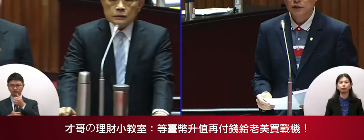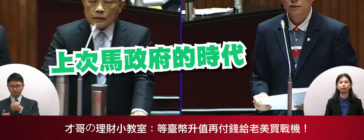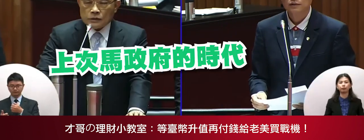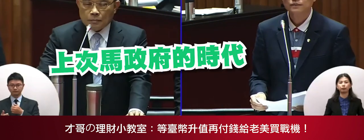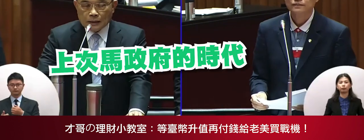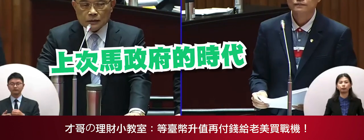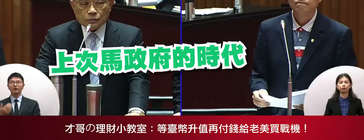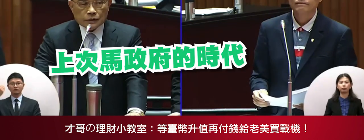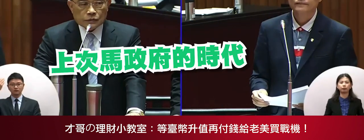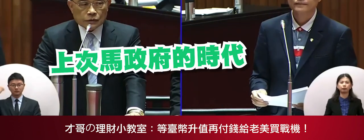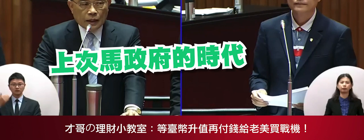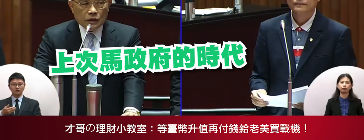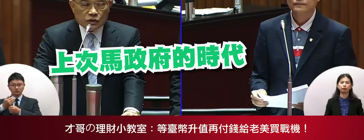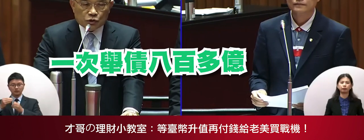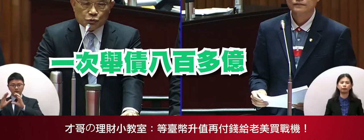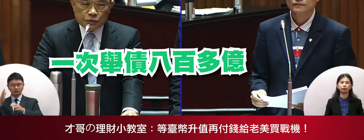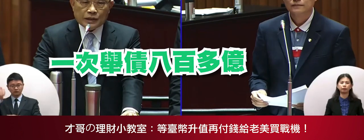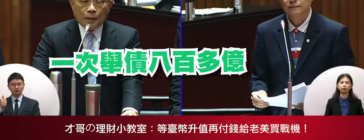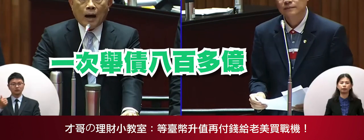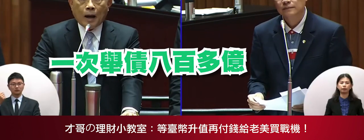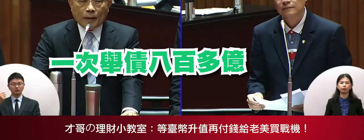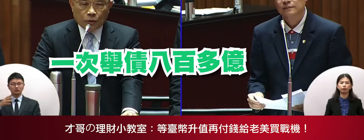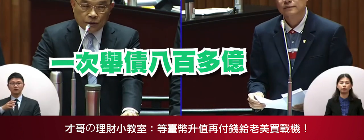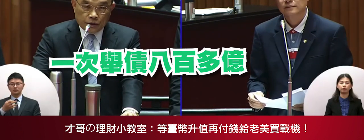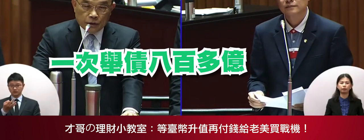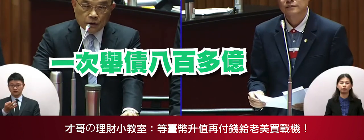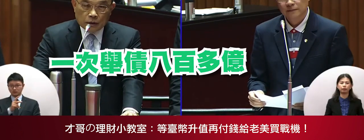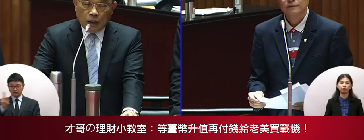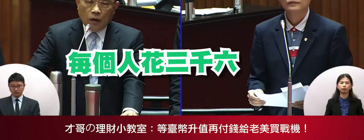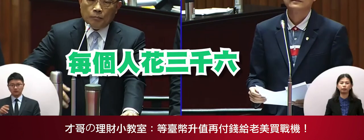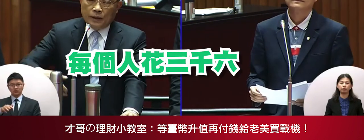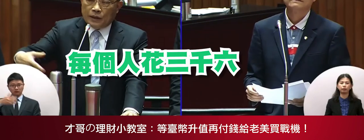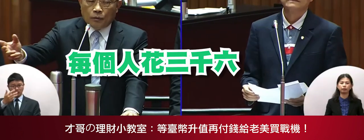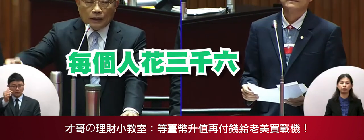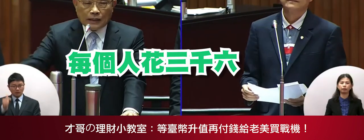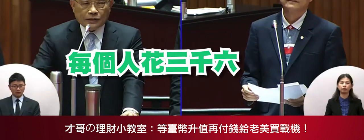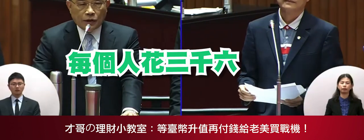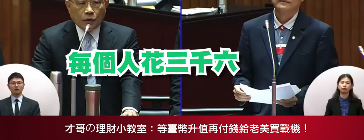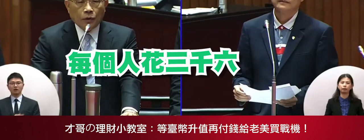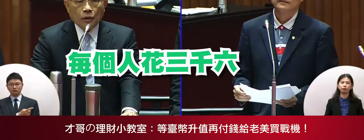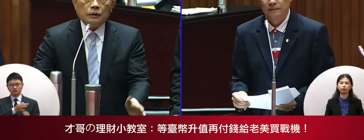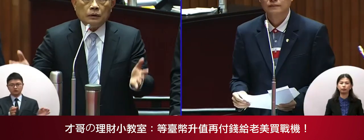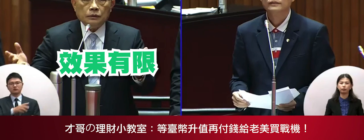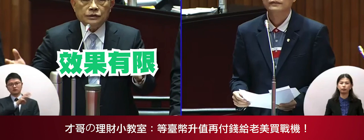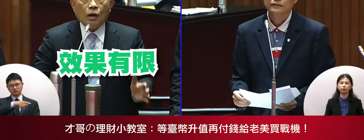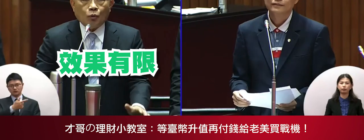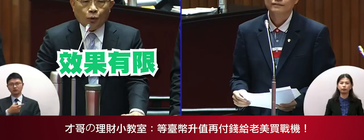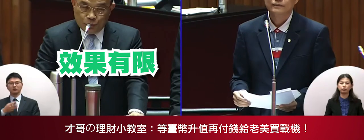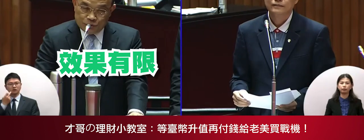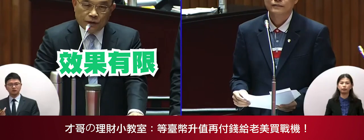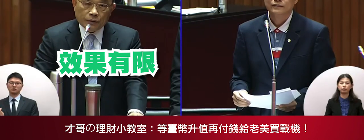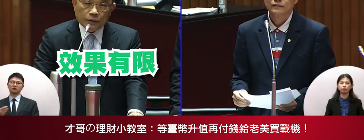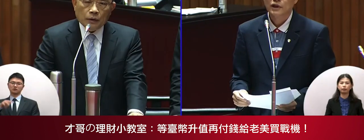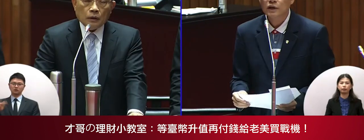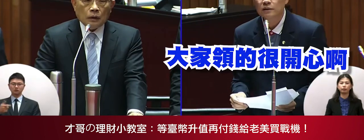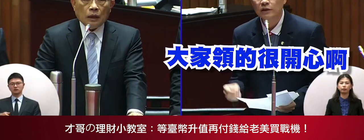好？ 上次马政府的时代一次举债800多亿，然后每个人花3600，那个效果